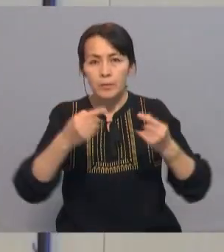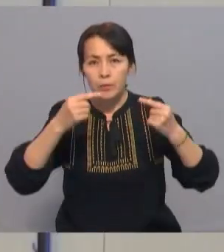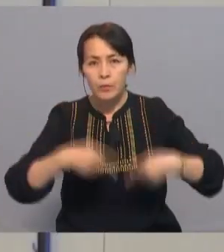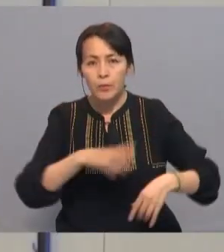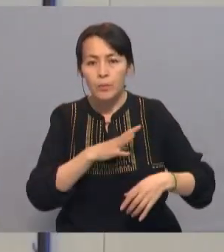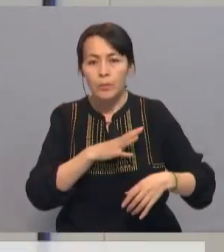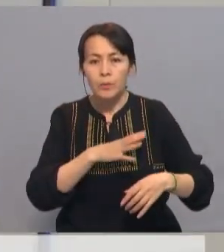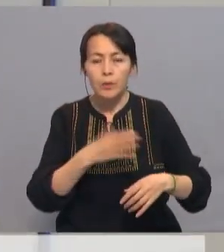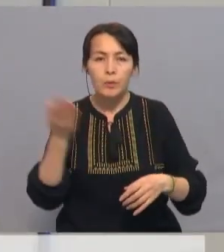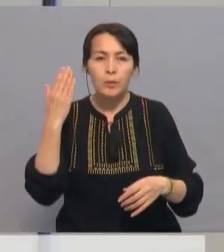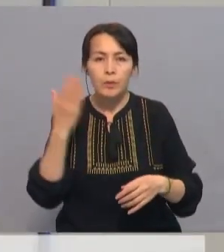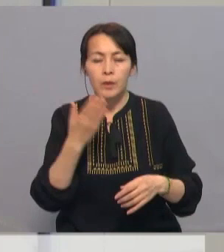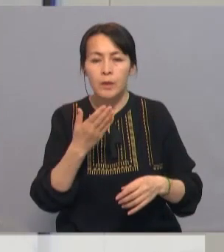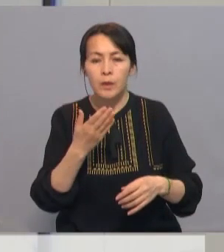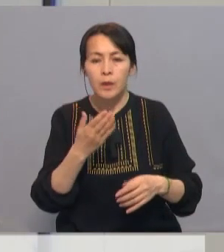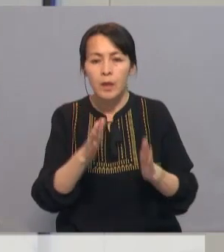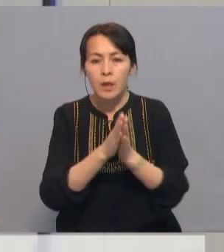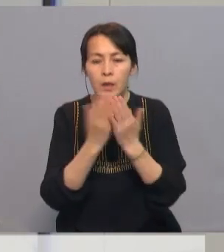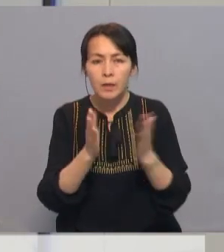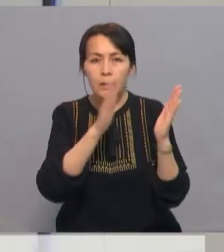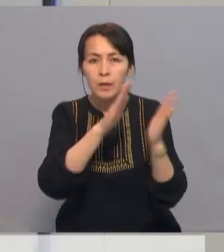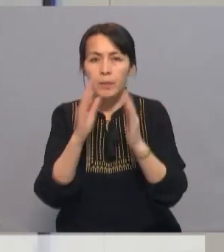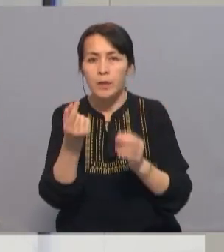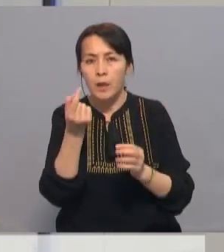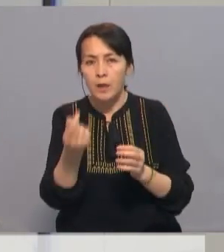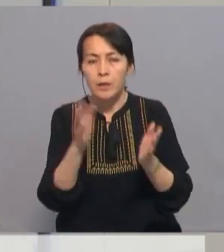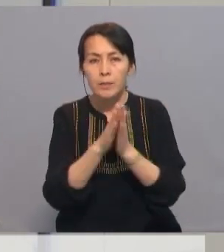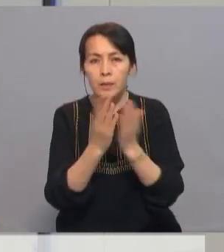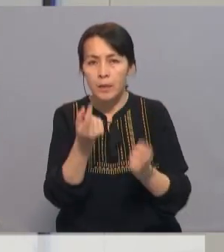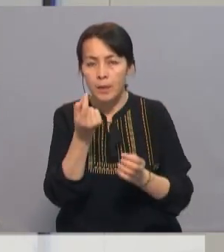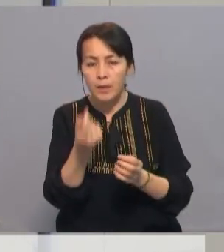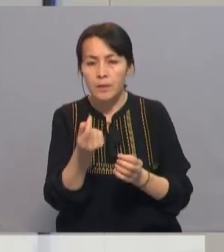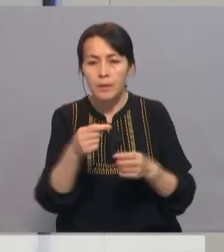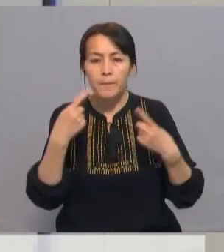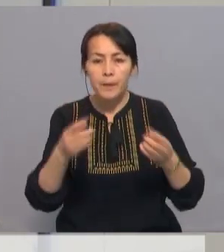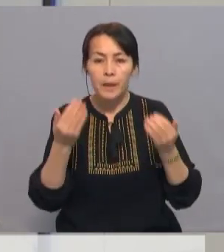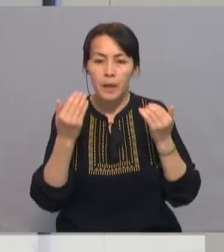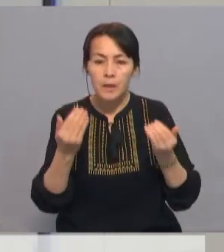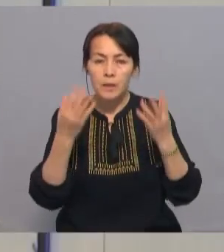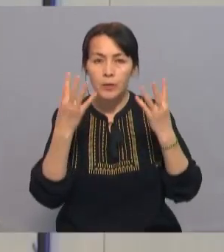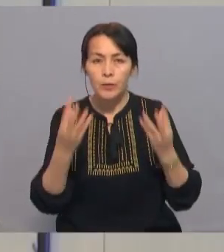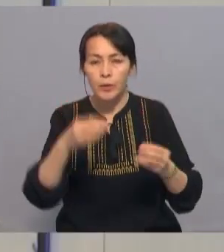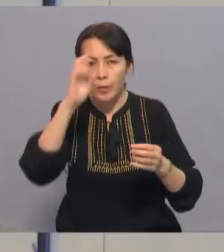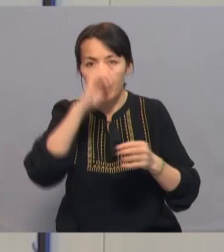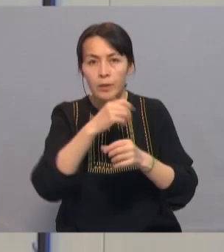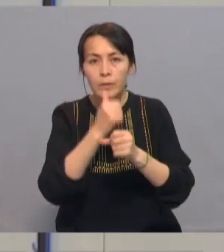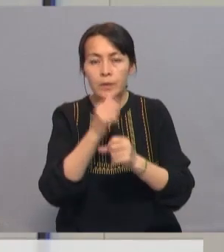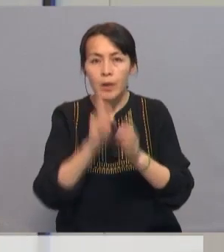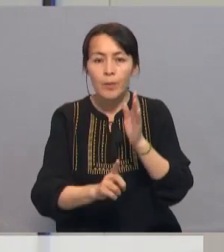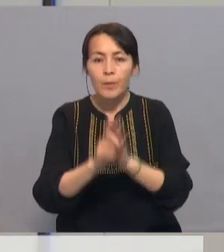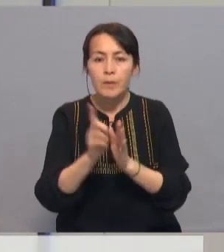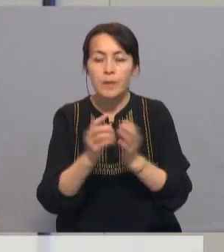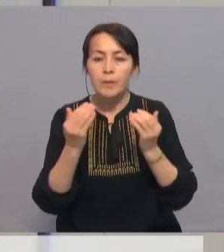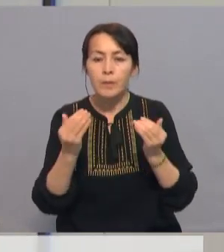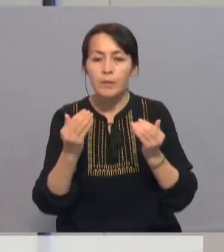кетті, әсіресе тоқырау заманда кәдімгідей кітапханалар азайып, кітап қоры азайды. Бірақ қазіргі кезде біздің мына мемлекет басшысынан бастап